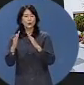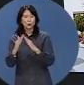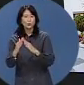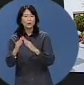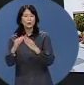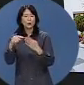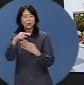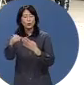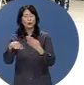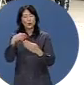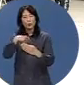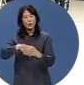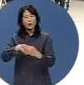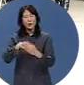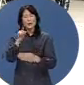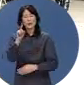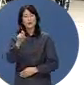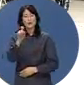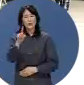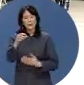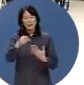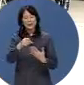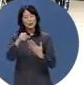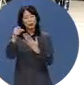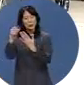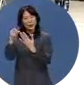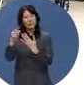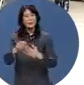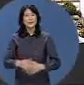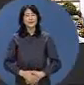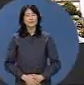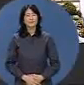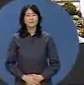部門で11組が優勝されまし